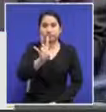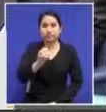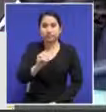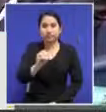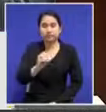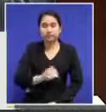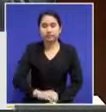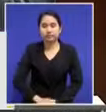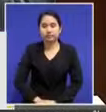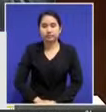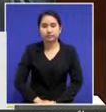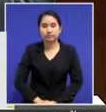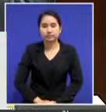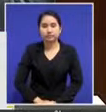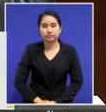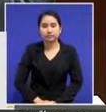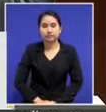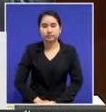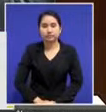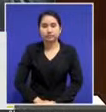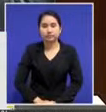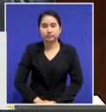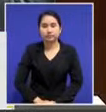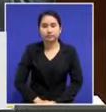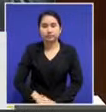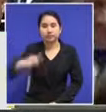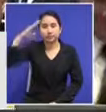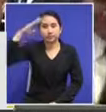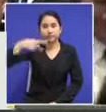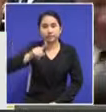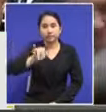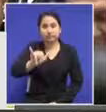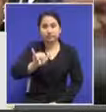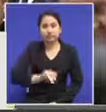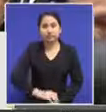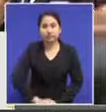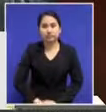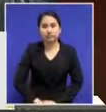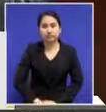470พลเอกวราบุญยสิทธิ ์พลเอกประยุทธ์จันทร์โอชาครับ